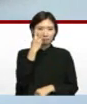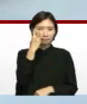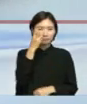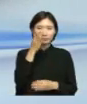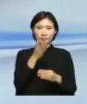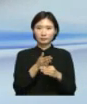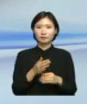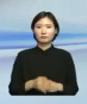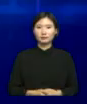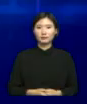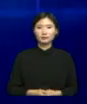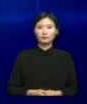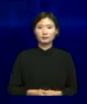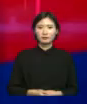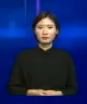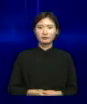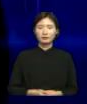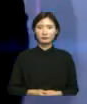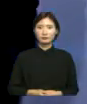박영창 기자입니다